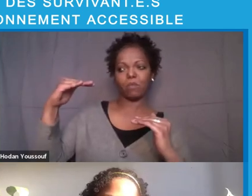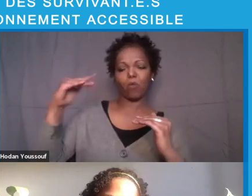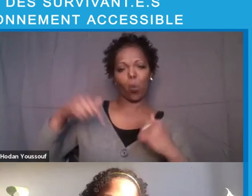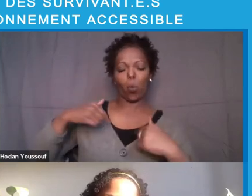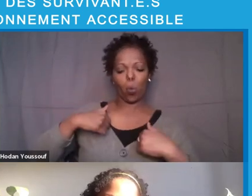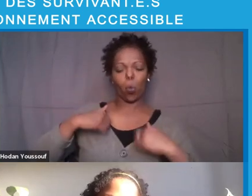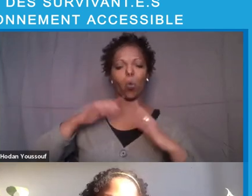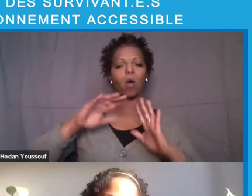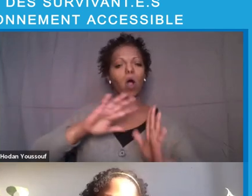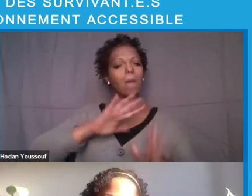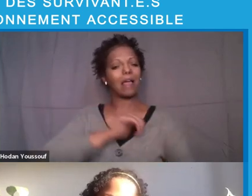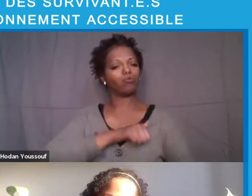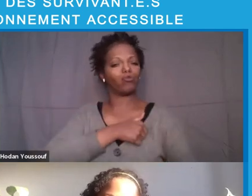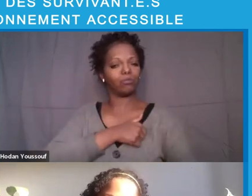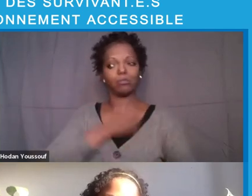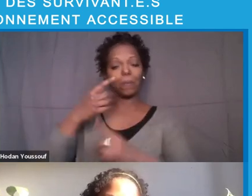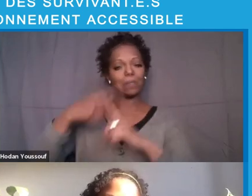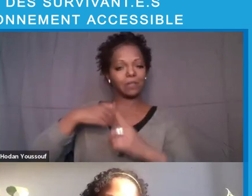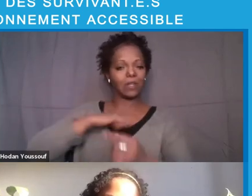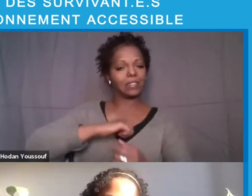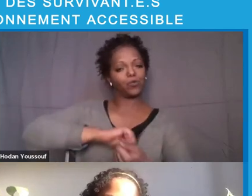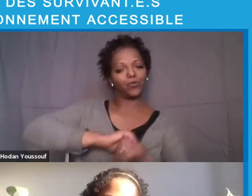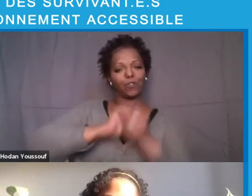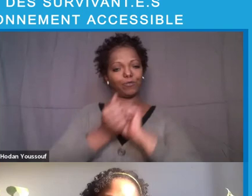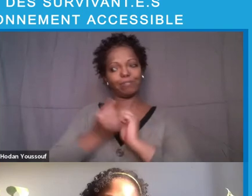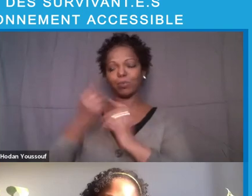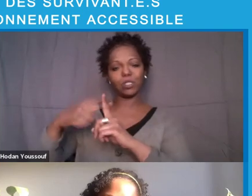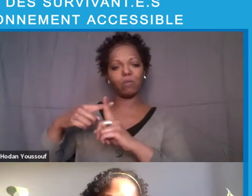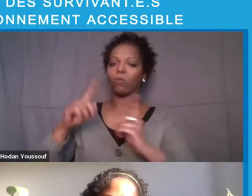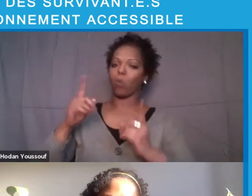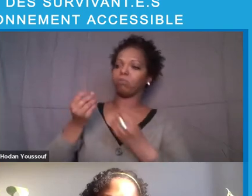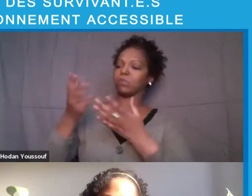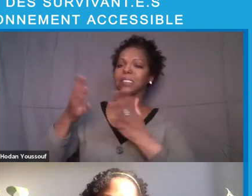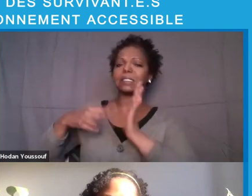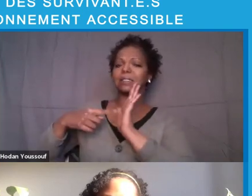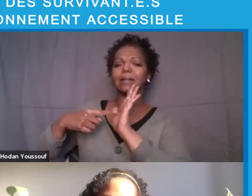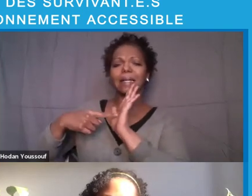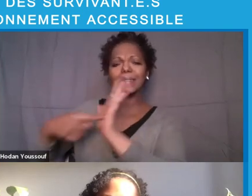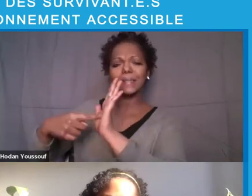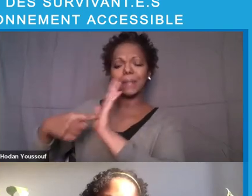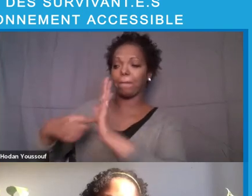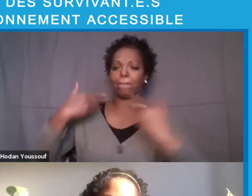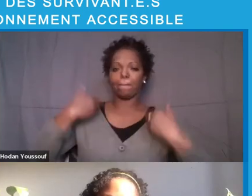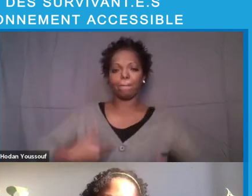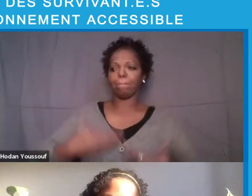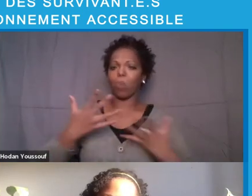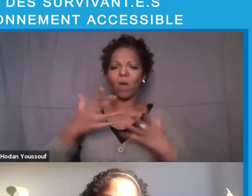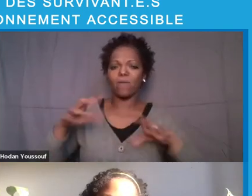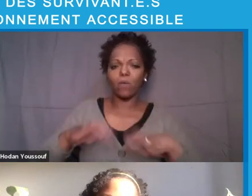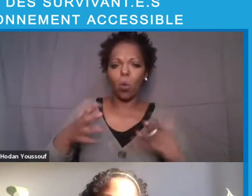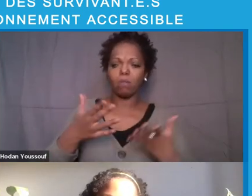me voit comme inégale à eux. Et ça, je le remarque dans leur